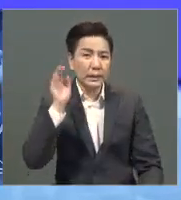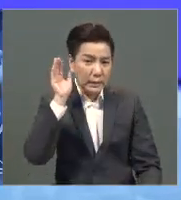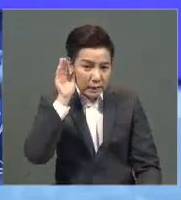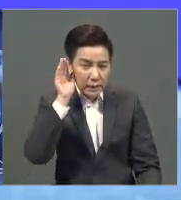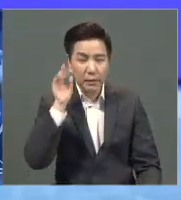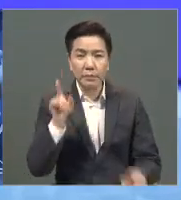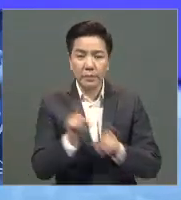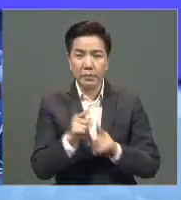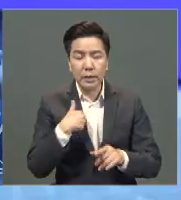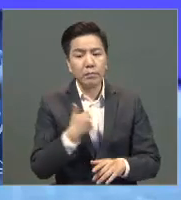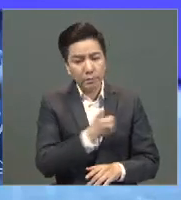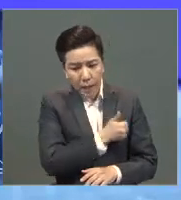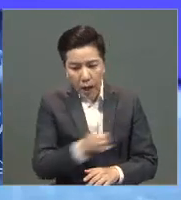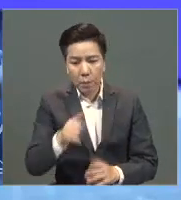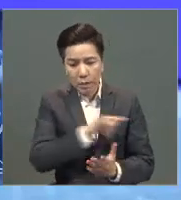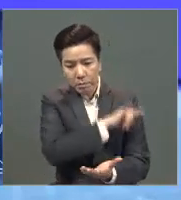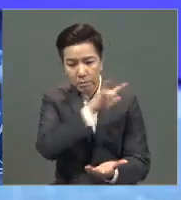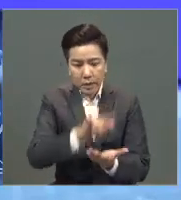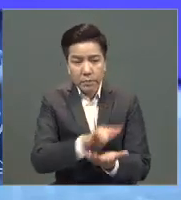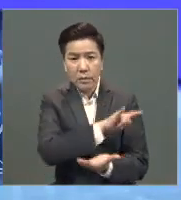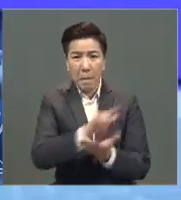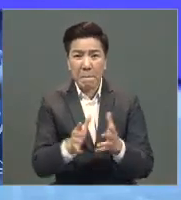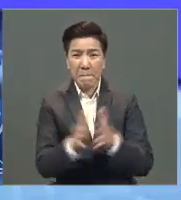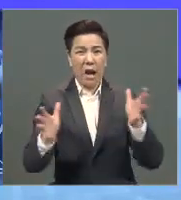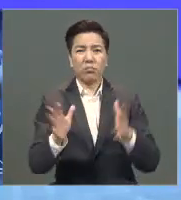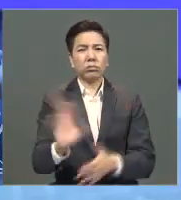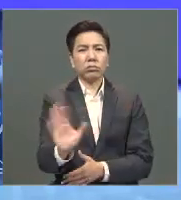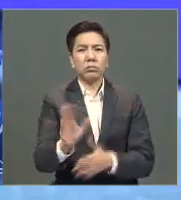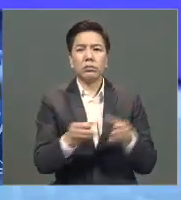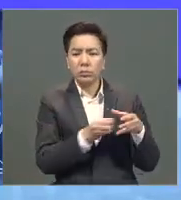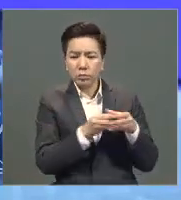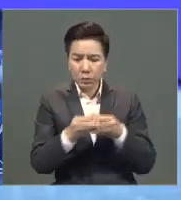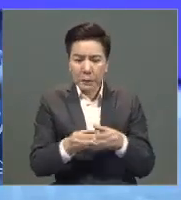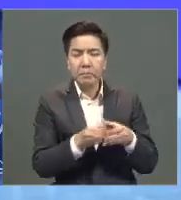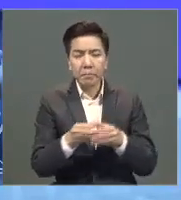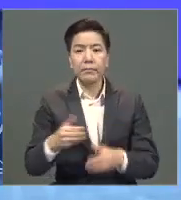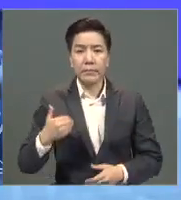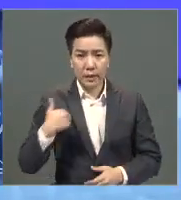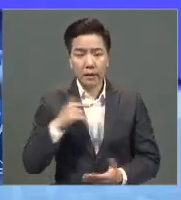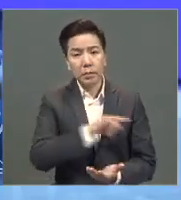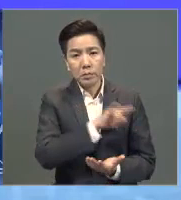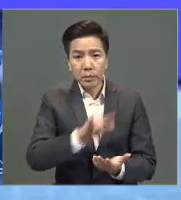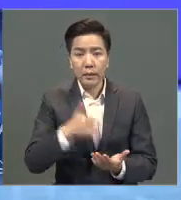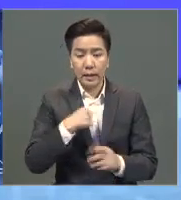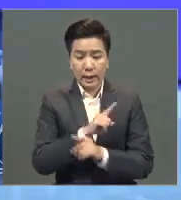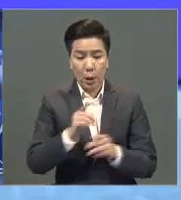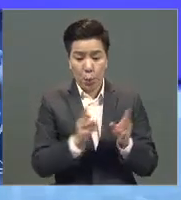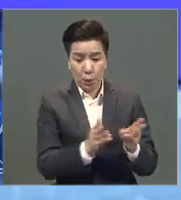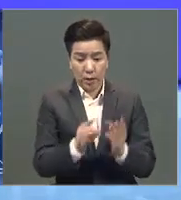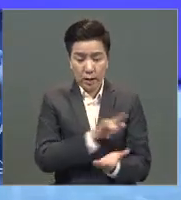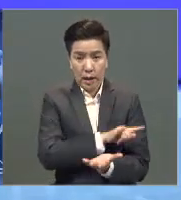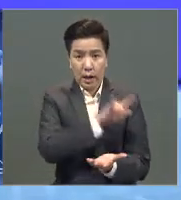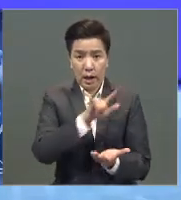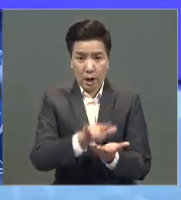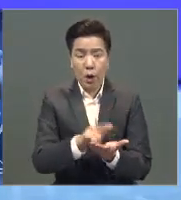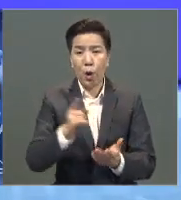มีมาเป็นระยะโดยที่อาจจะไม่ได้มีจำนวนมากนะครับอย่างไรก็ตามเนี่ยก็การเข้ามานั้นจะต้องเข้าม